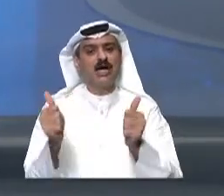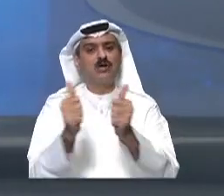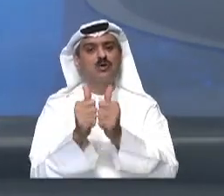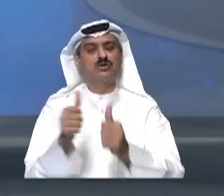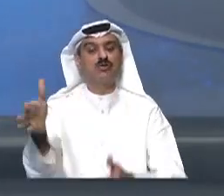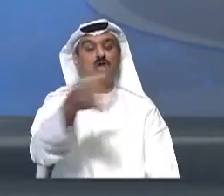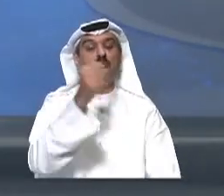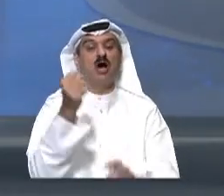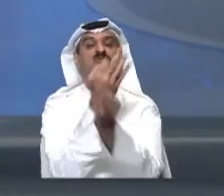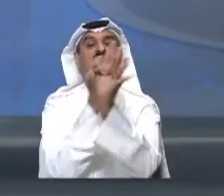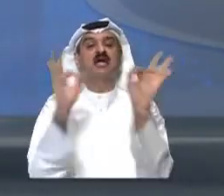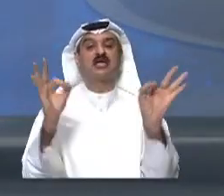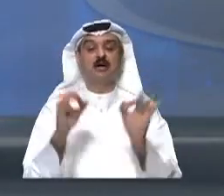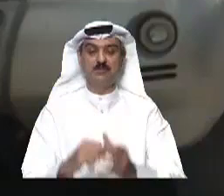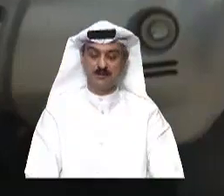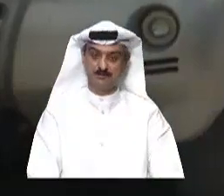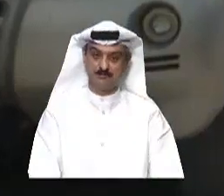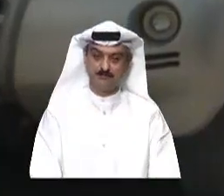محافظات البلاد.